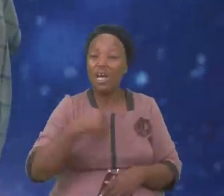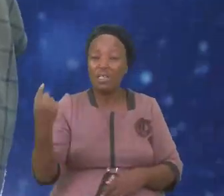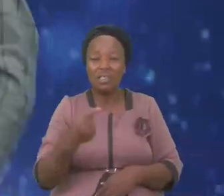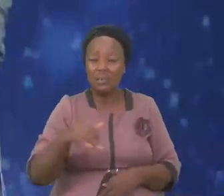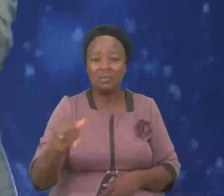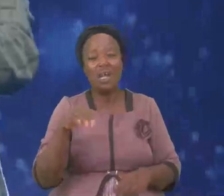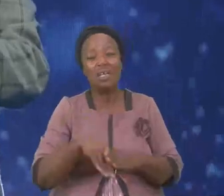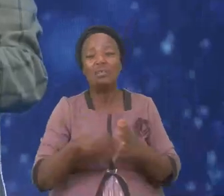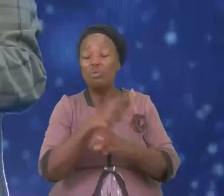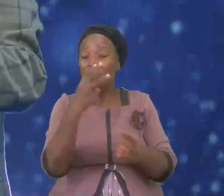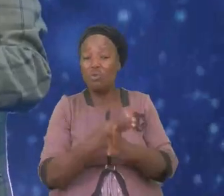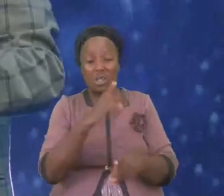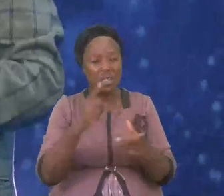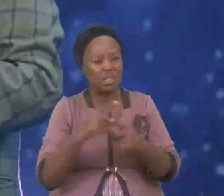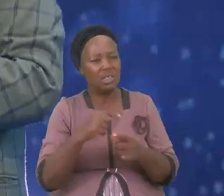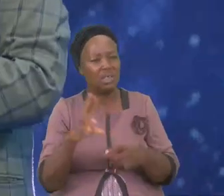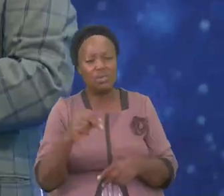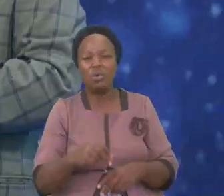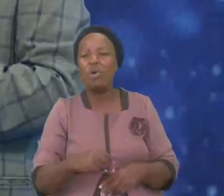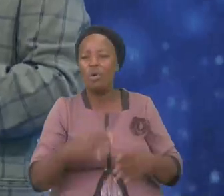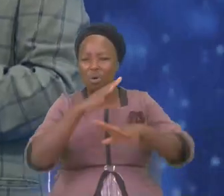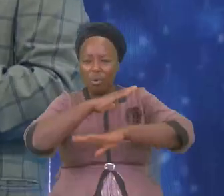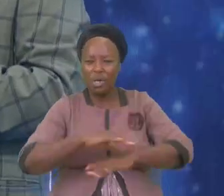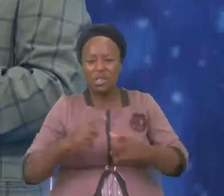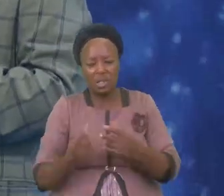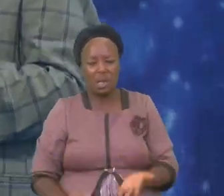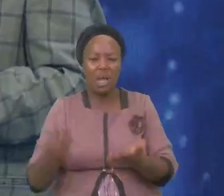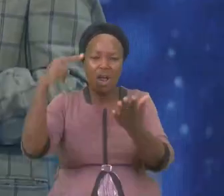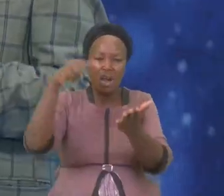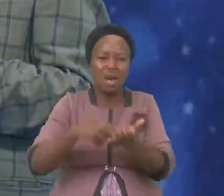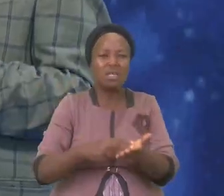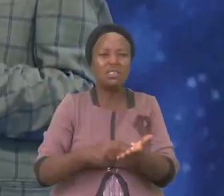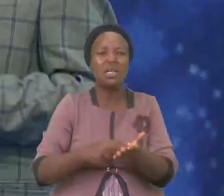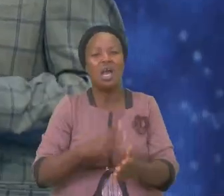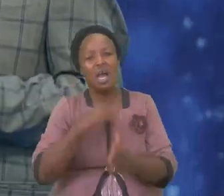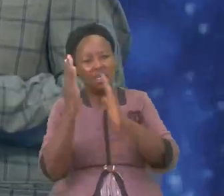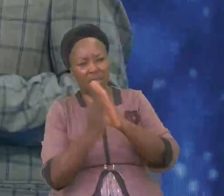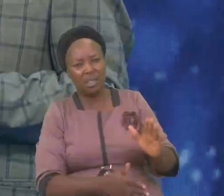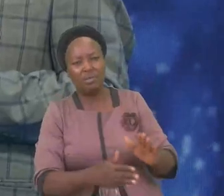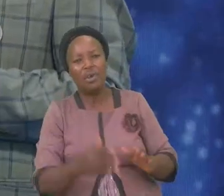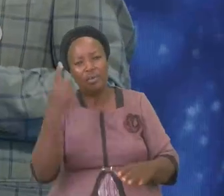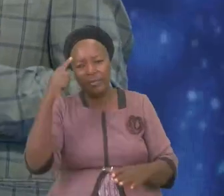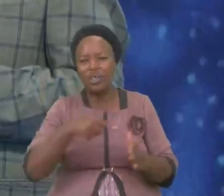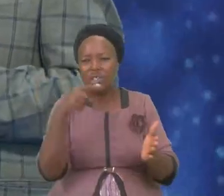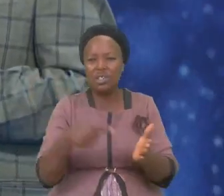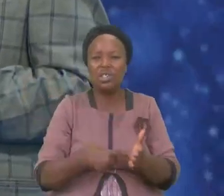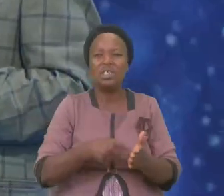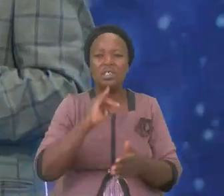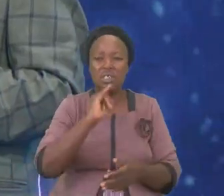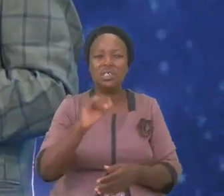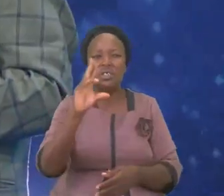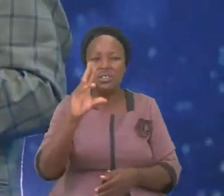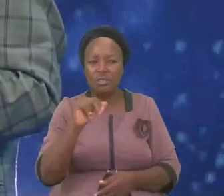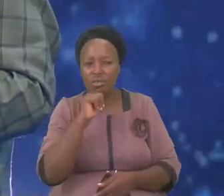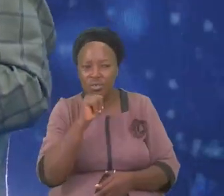repos. Levez-vous. Marchez, car ce n'est point ici un lieu de repos. À cause des douleurs, c'est